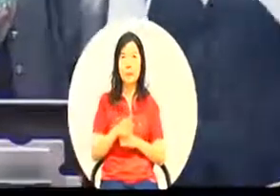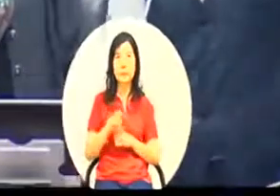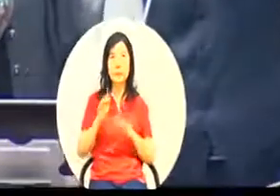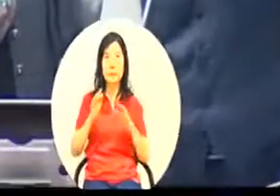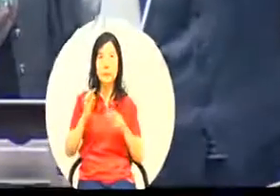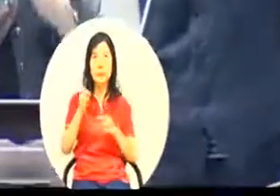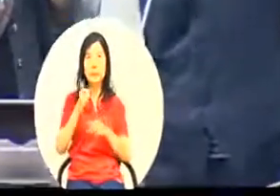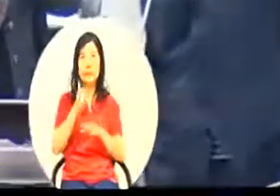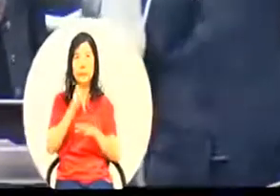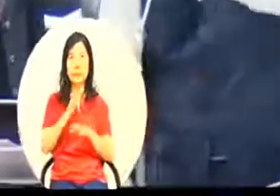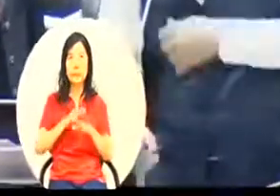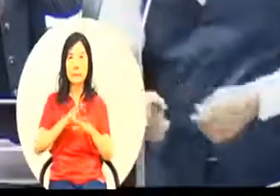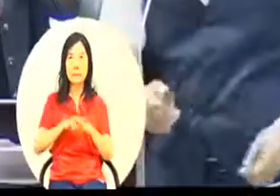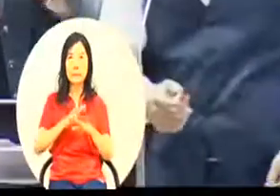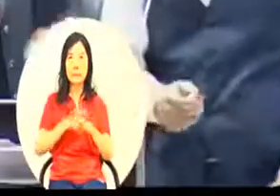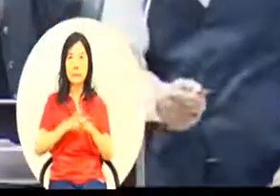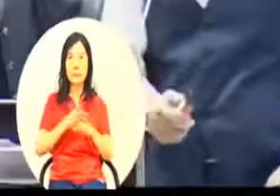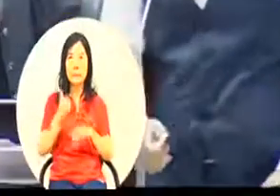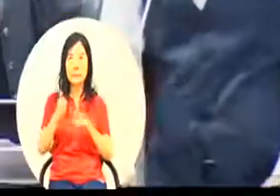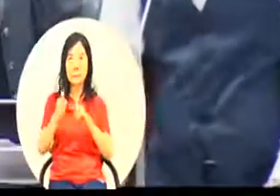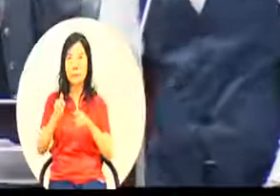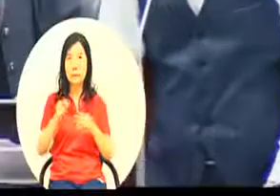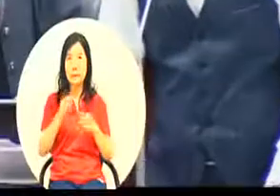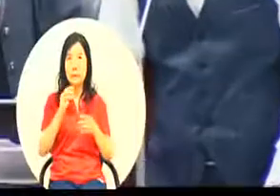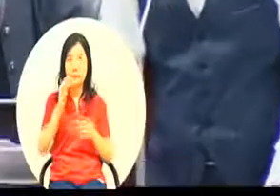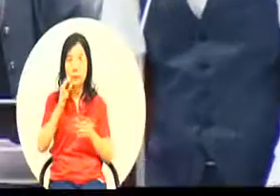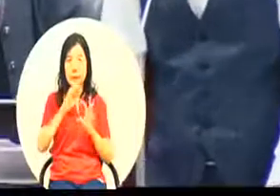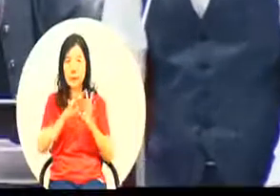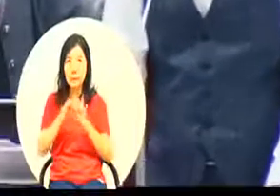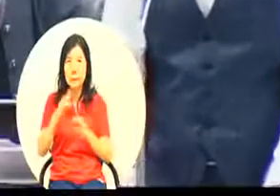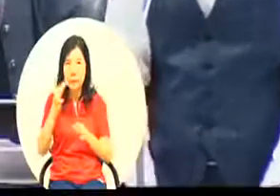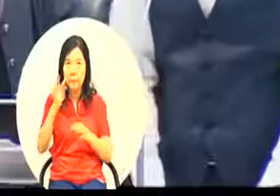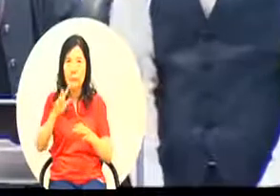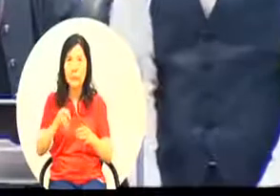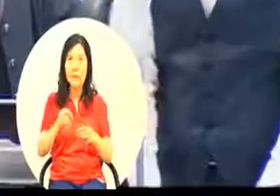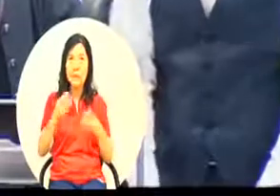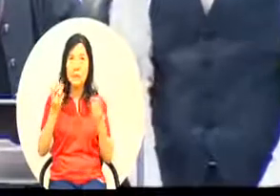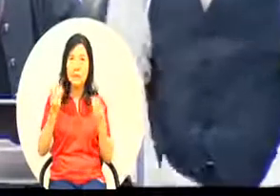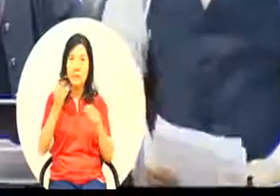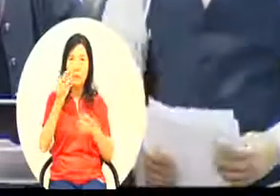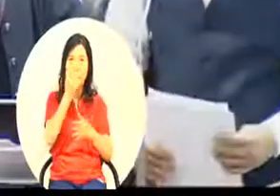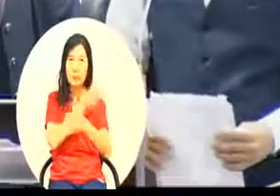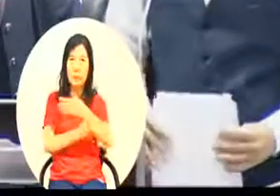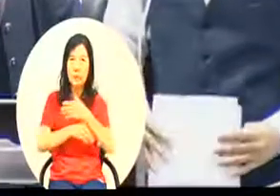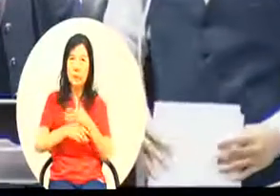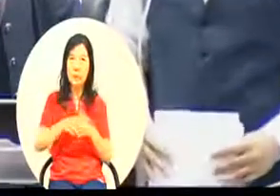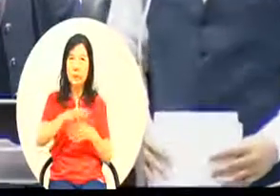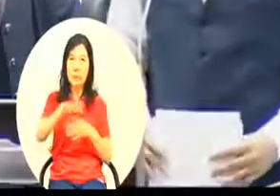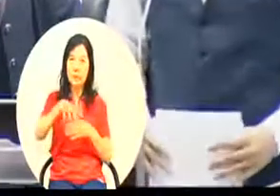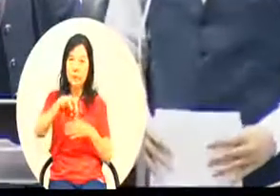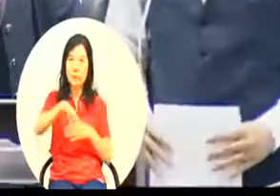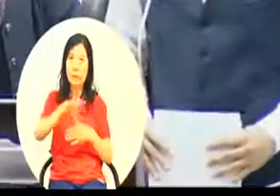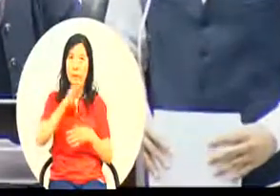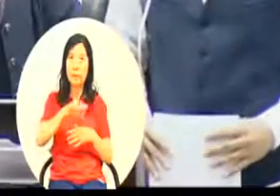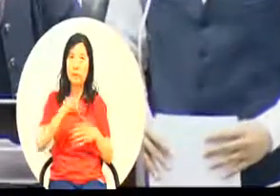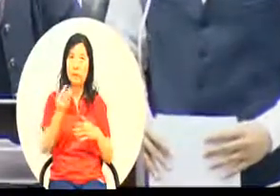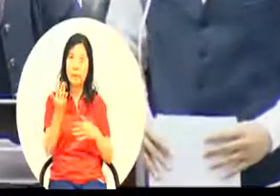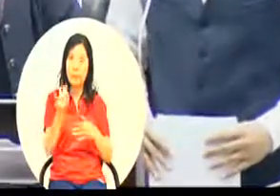天关心的几个议题，第一个无障碍的空间，尤其刚刚我看到那个学